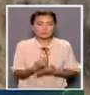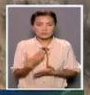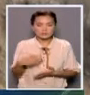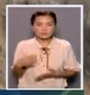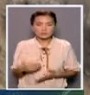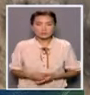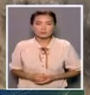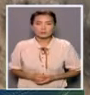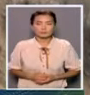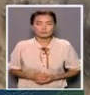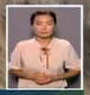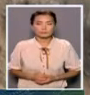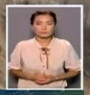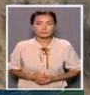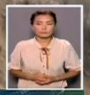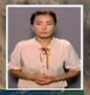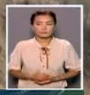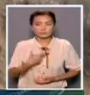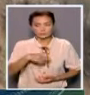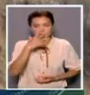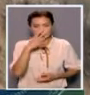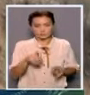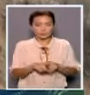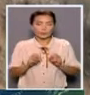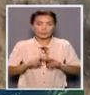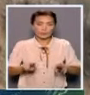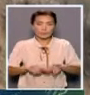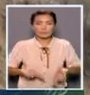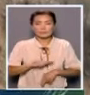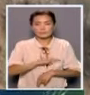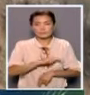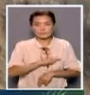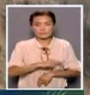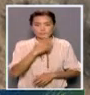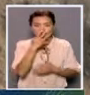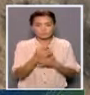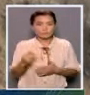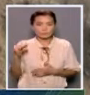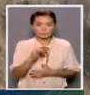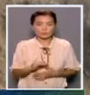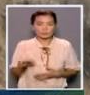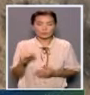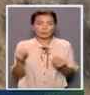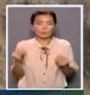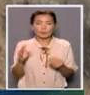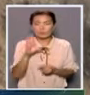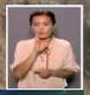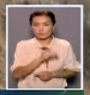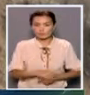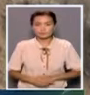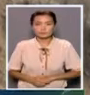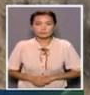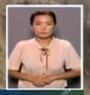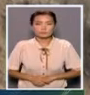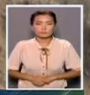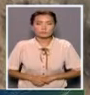құндылықтарымызды өзімізде ғана емес шетелдерде де насихаттау, бұл өзіміздің тарихымызды ұлғылау деп атап өткен